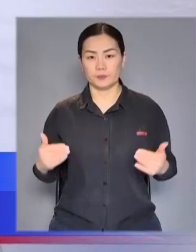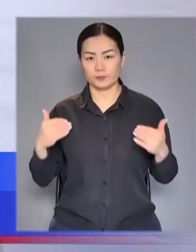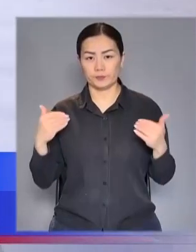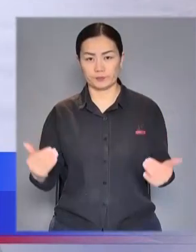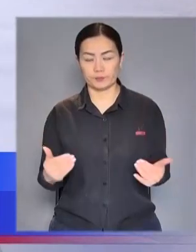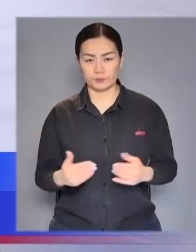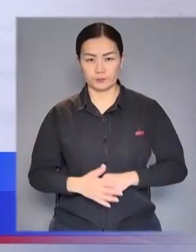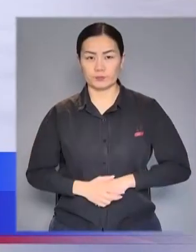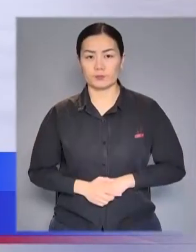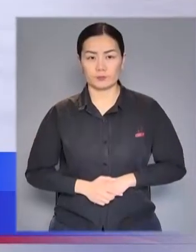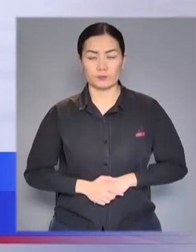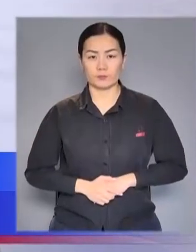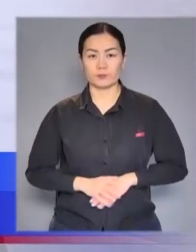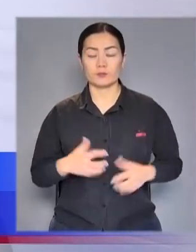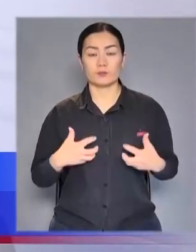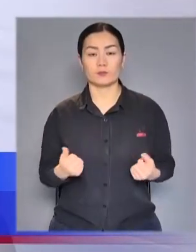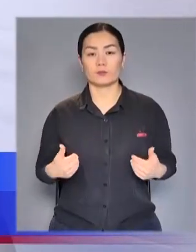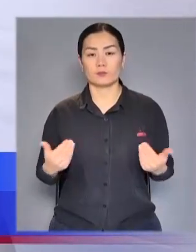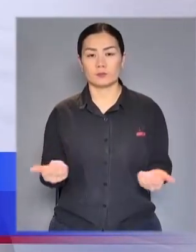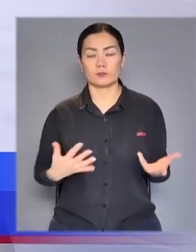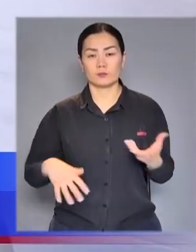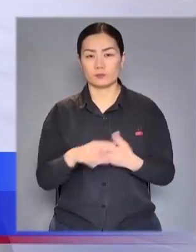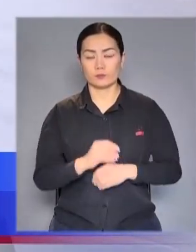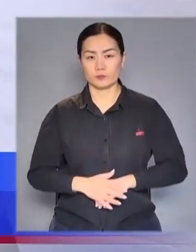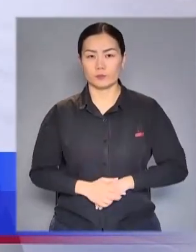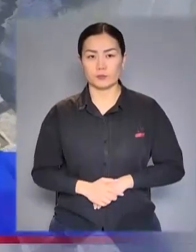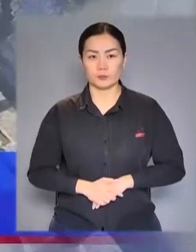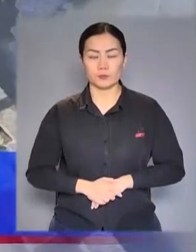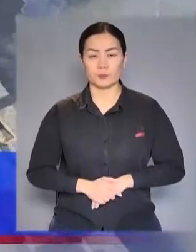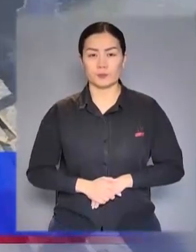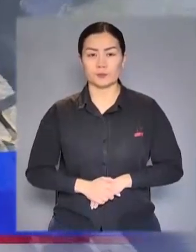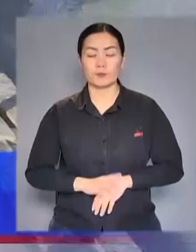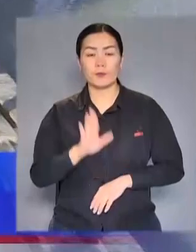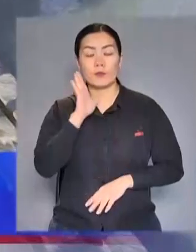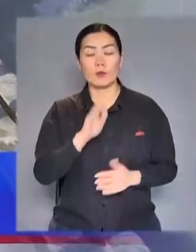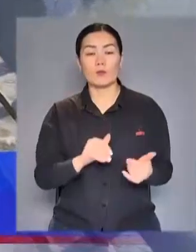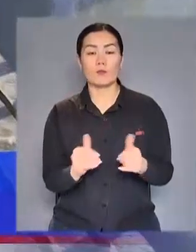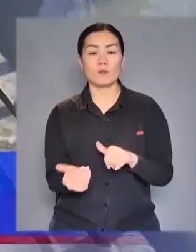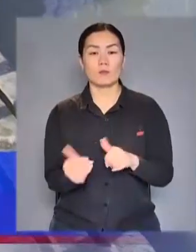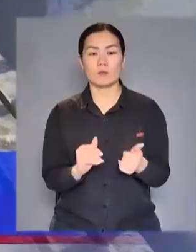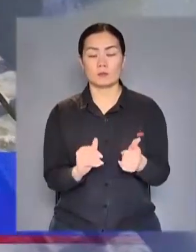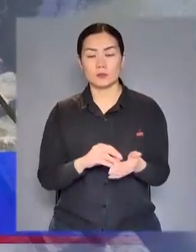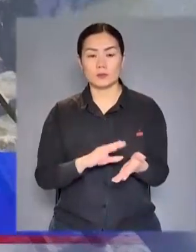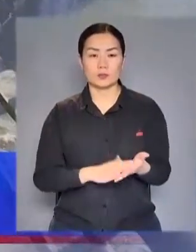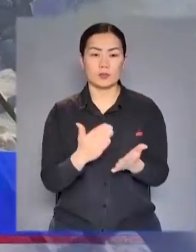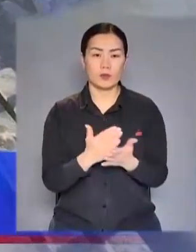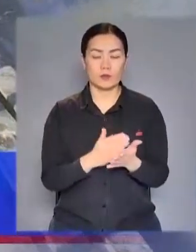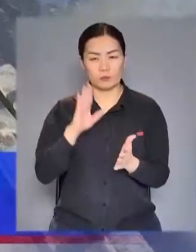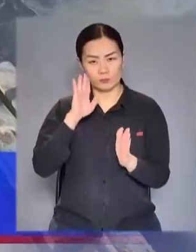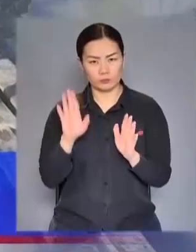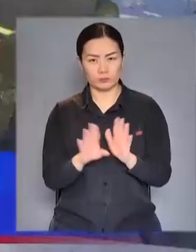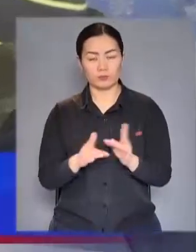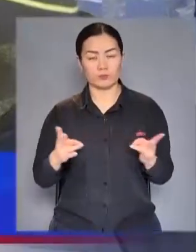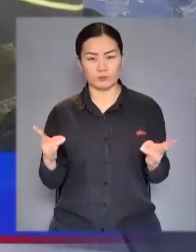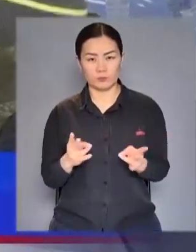мерекемен шын жүректен құттықтаймын. Дендеріңіз сау болсын. Суға түсер кезе төтеншеліктер бекіткен ережені қатаң